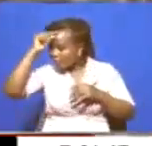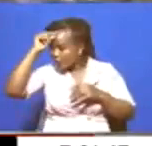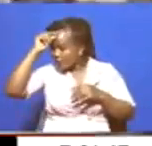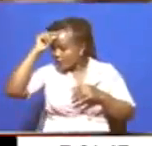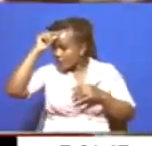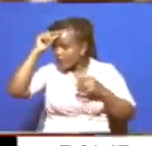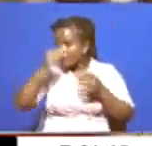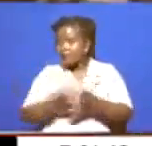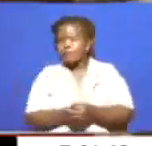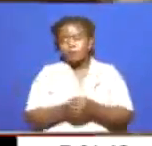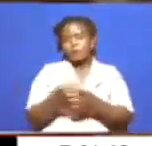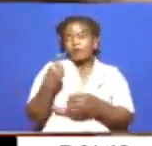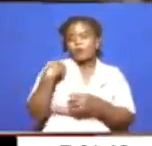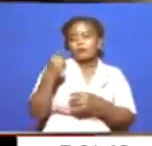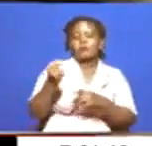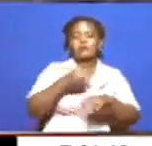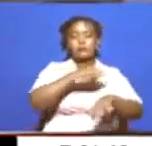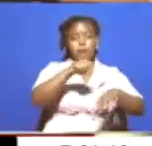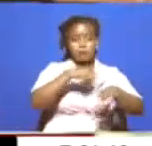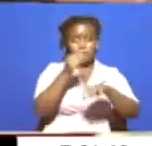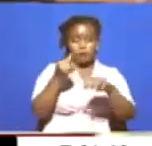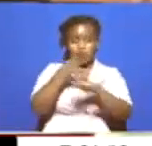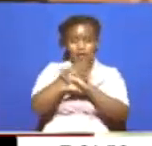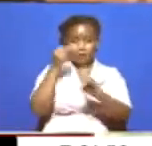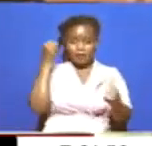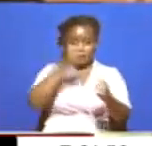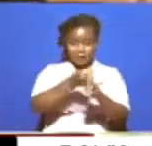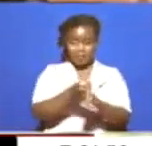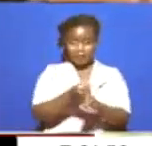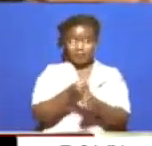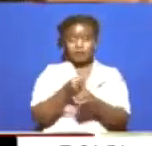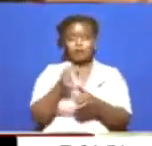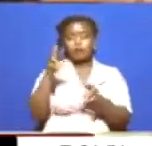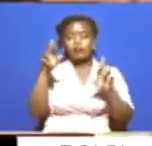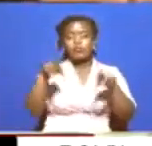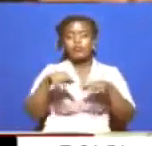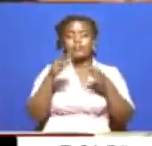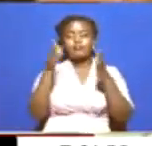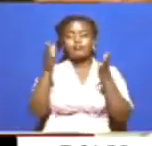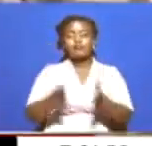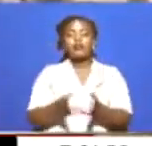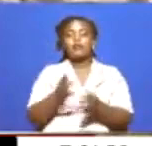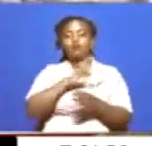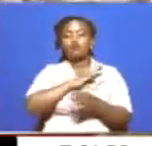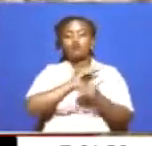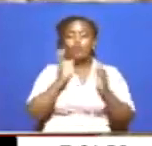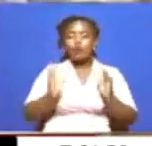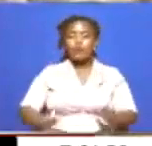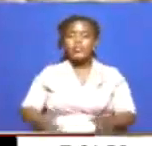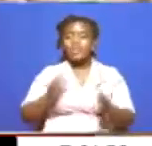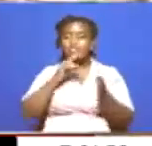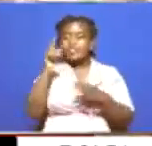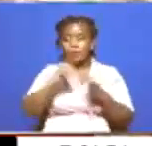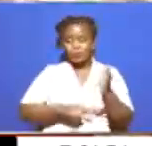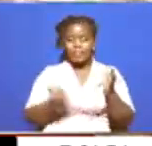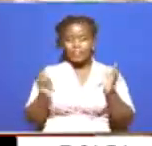Saa chache baada ya shambulizi hilo, kamishna wa eneo la Rift Valley Mohamed Malim amesema usalama